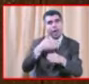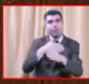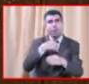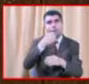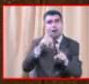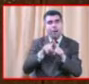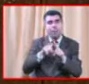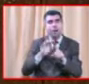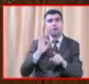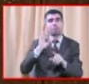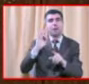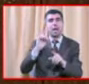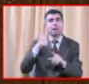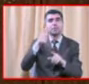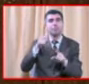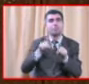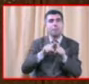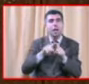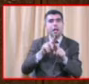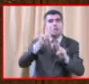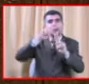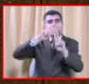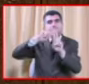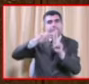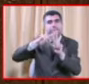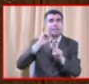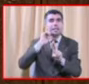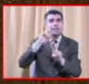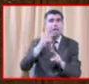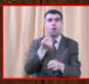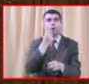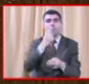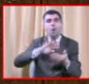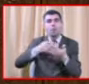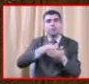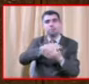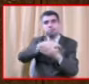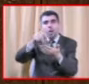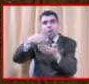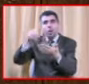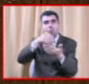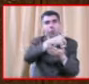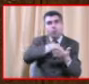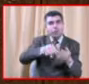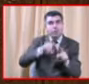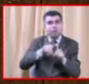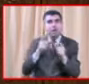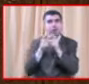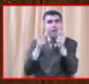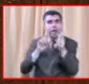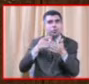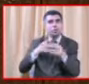جد إيجابي فيما يخص الصيادلة، صيادلة الصيدليات، جد إيجابي فيما يخص الموزعين، ولكن